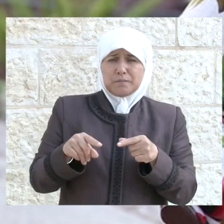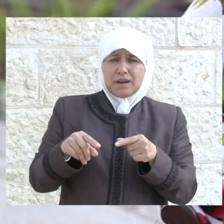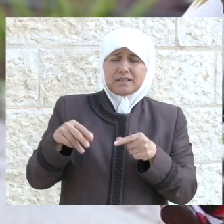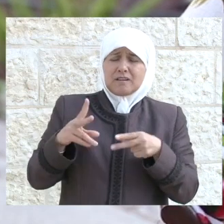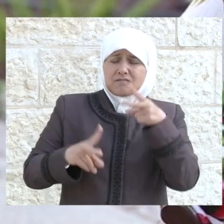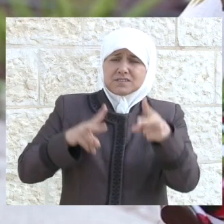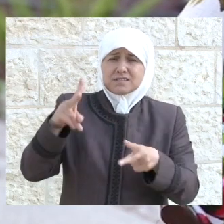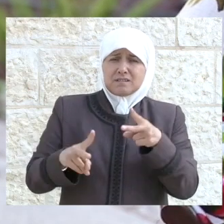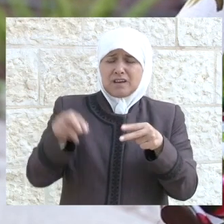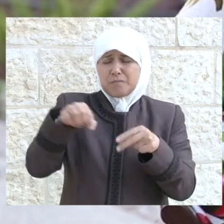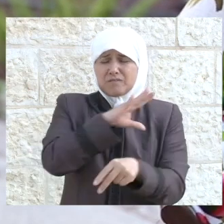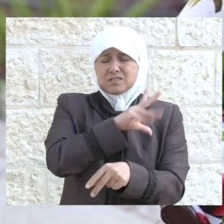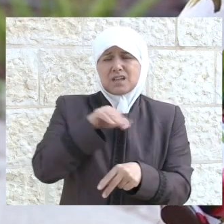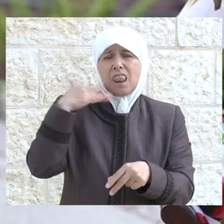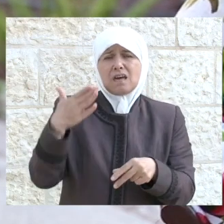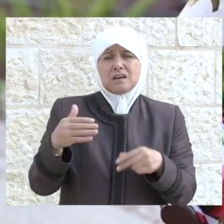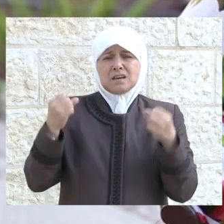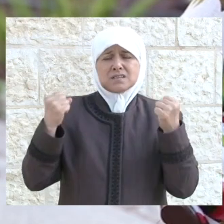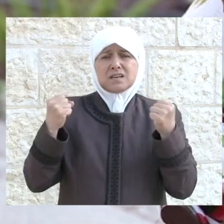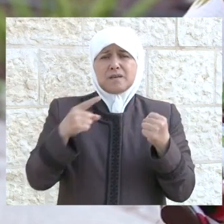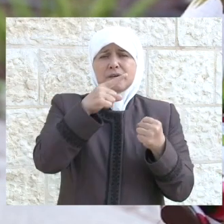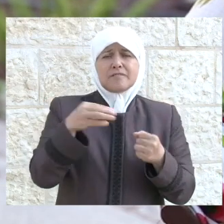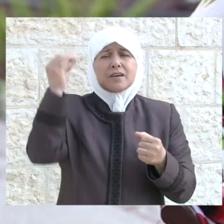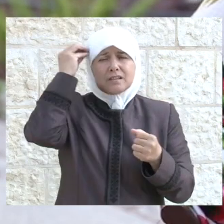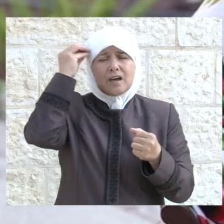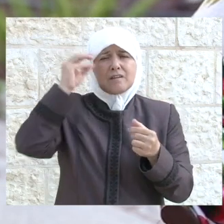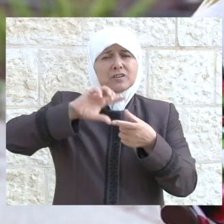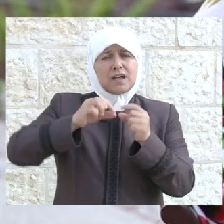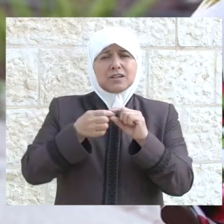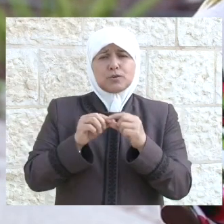إغاثة أطفال فلسطين، واللي هي ساعدتني ودعمتني بإني أركب